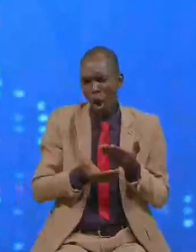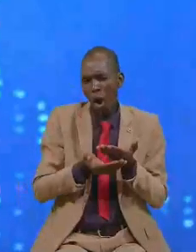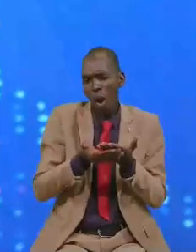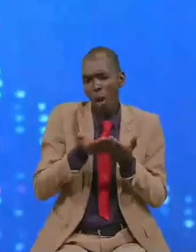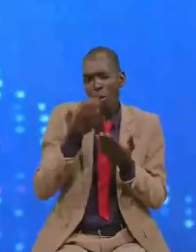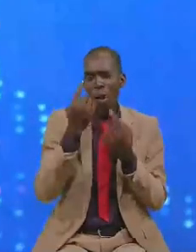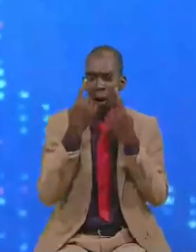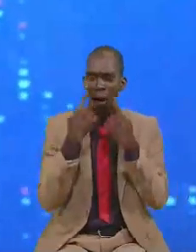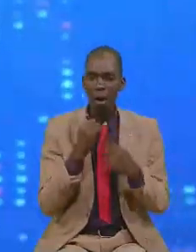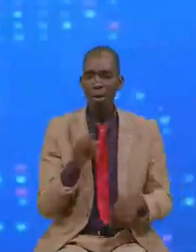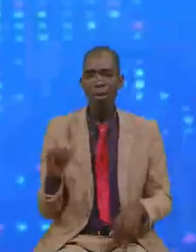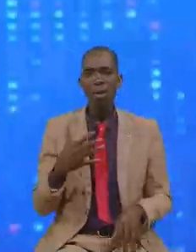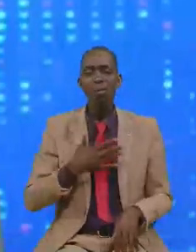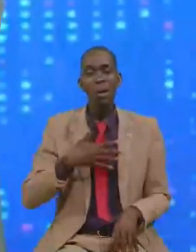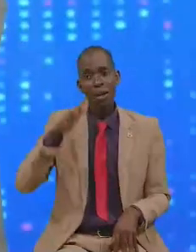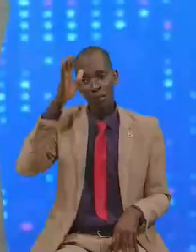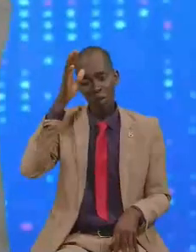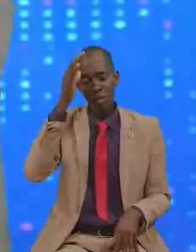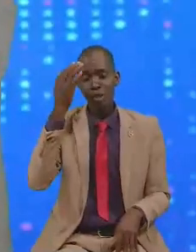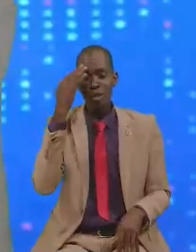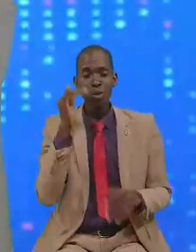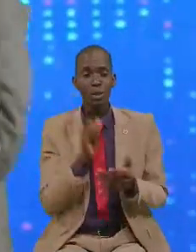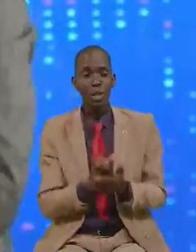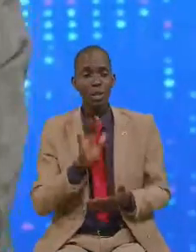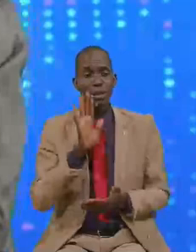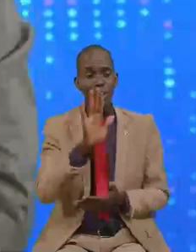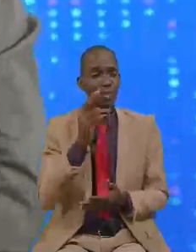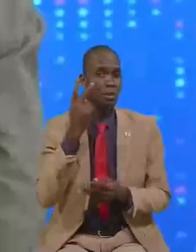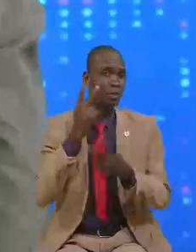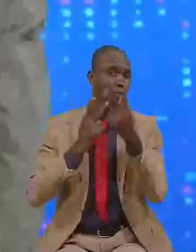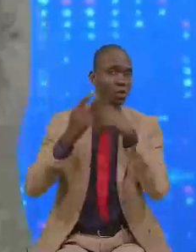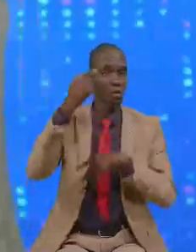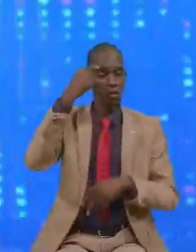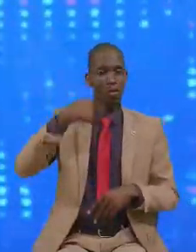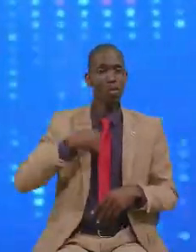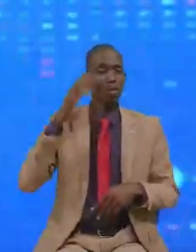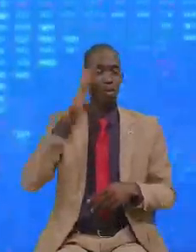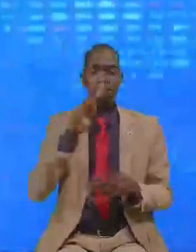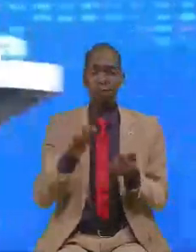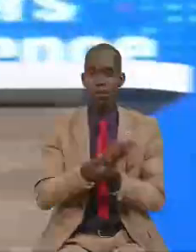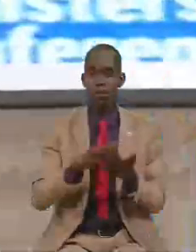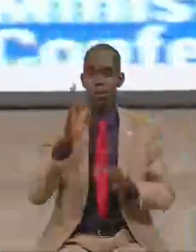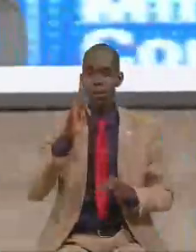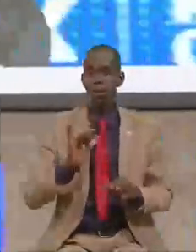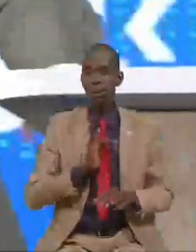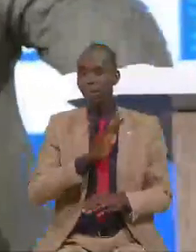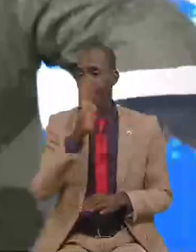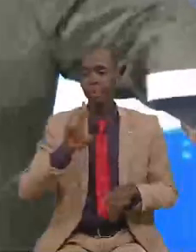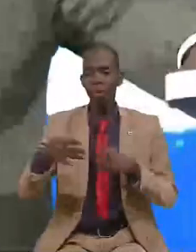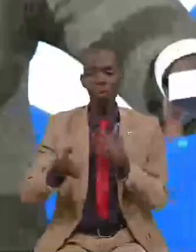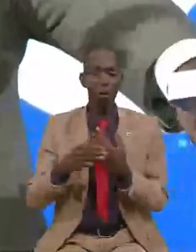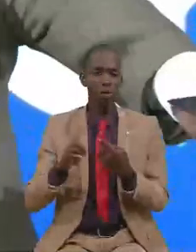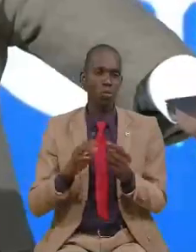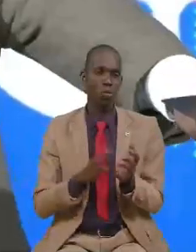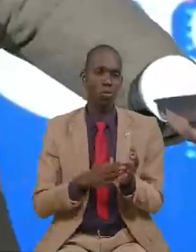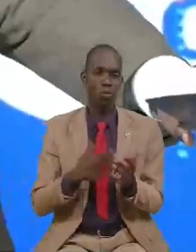savait que sa vision va s'effondrer. Si je ne retournais plus à l'école, il a dit, mon garçon,